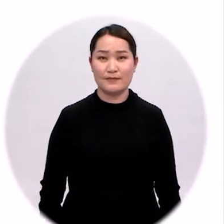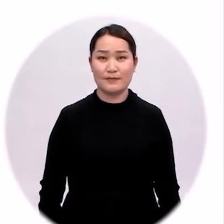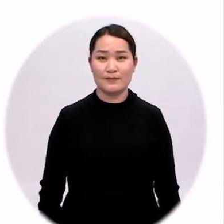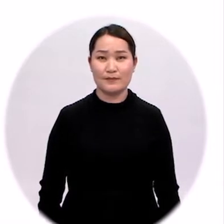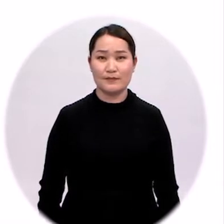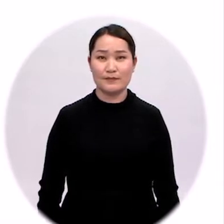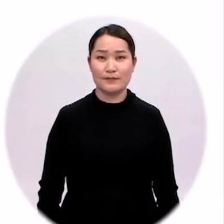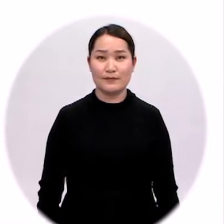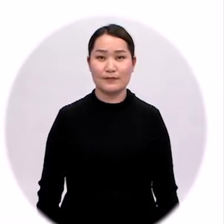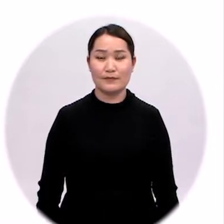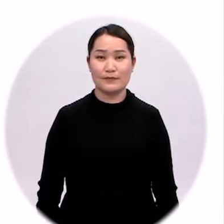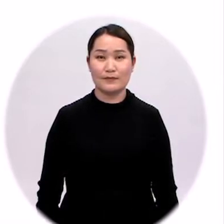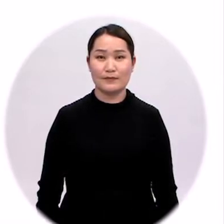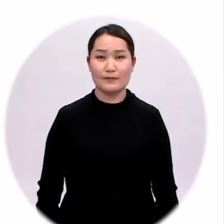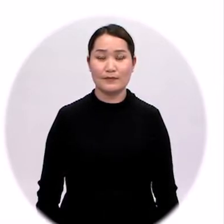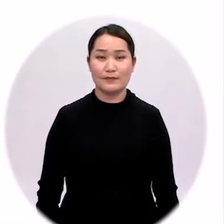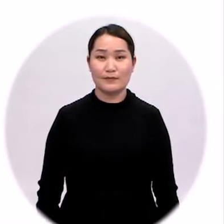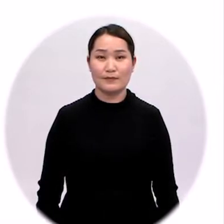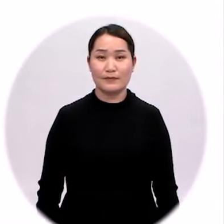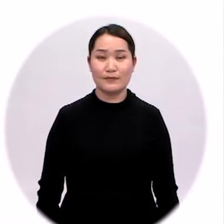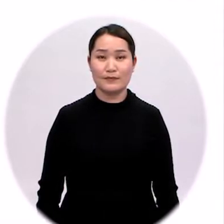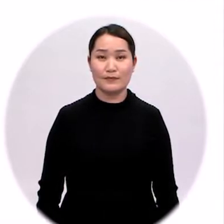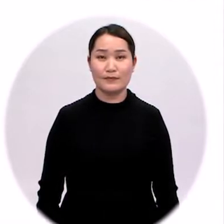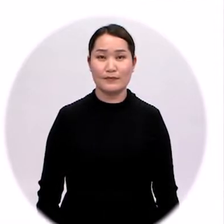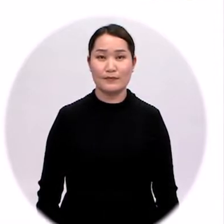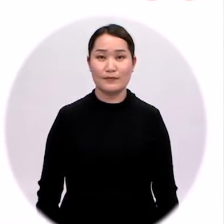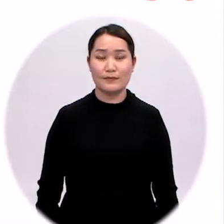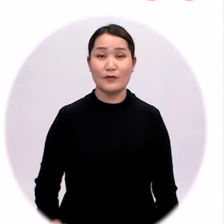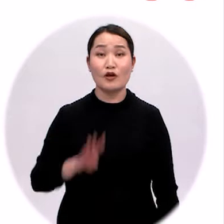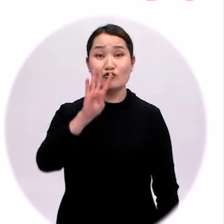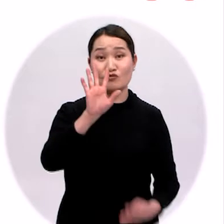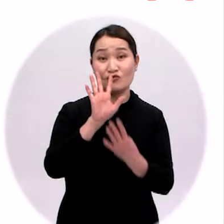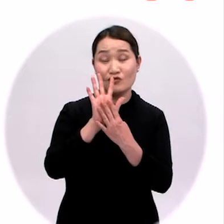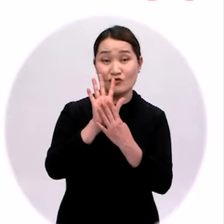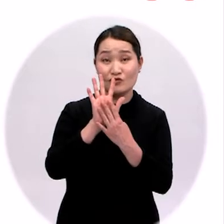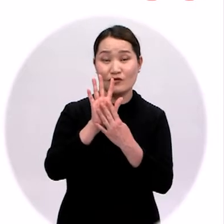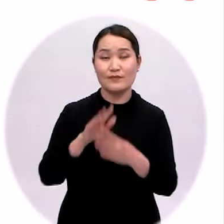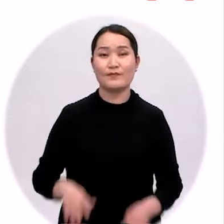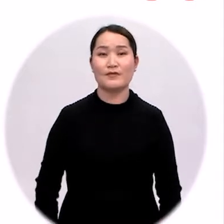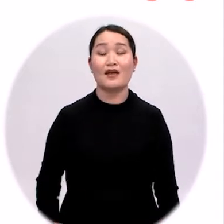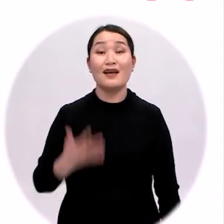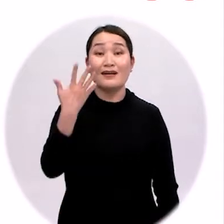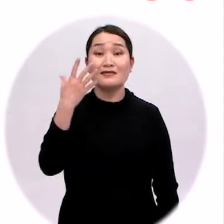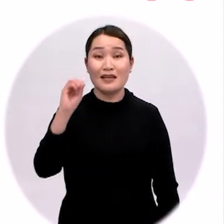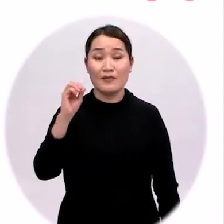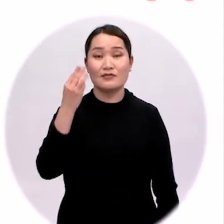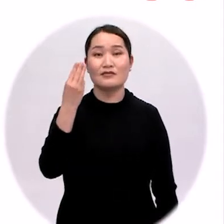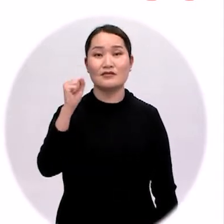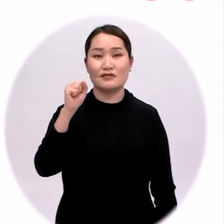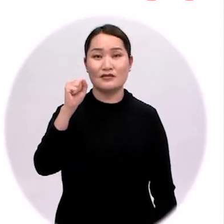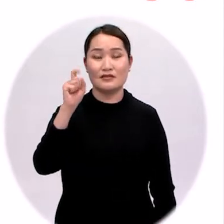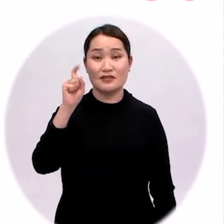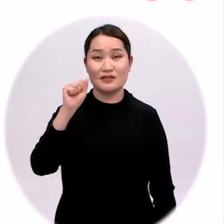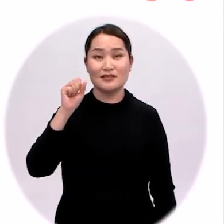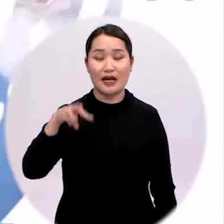байна. За, баримжаалаад хэлээ цөмөрөө. 49 гэдэг тоог юу гэж хэлэх вэ? 50 шахам гэж хэлэх